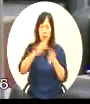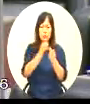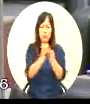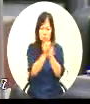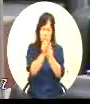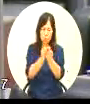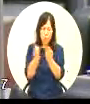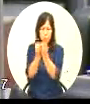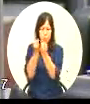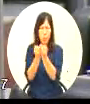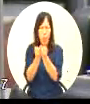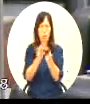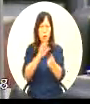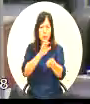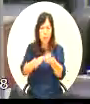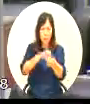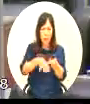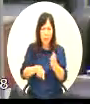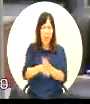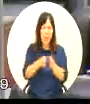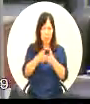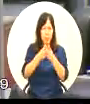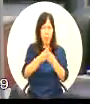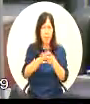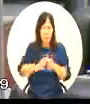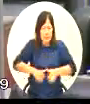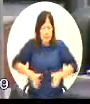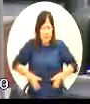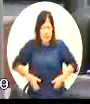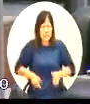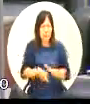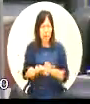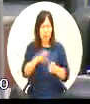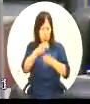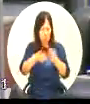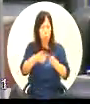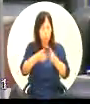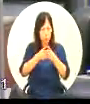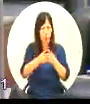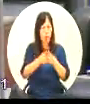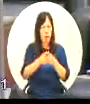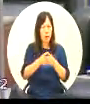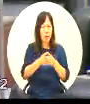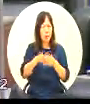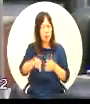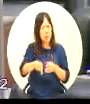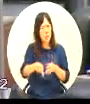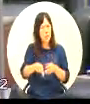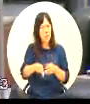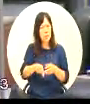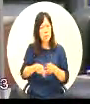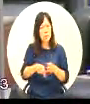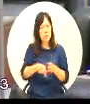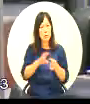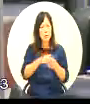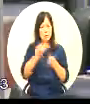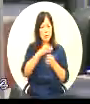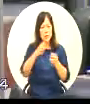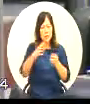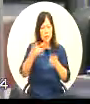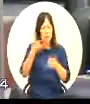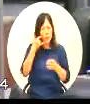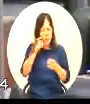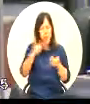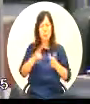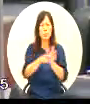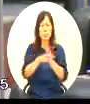伴侣，他在医疗的现场需要紧急做手术的时候，这个时候他不是家属，在民